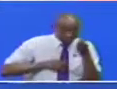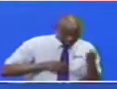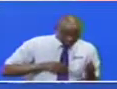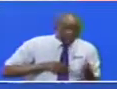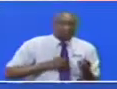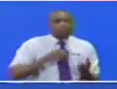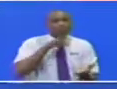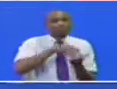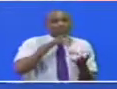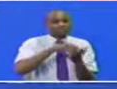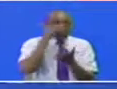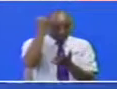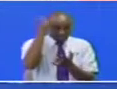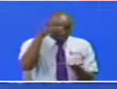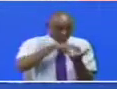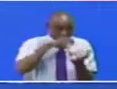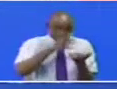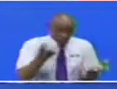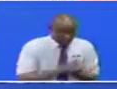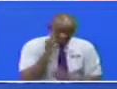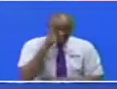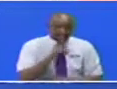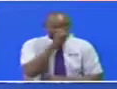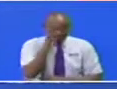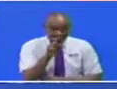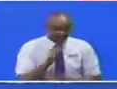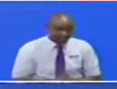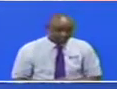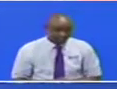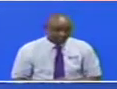katika nafasi za siasa hapa nchini Kenya?